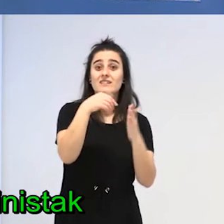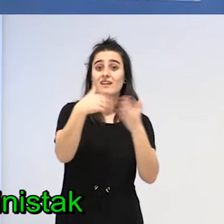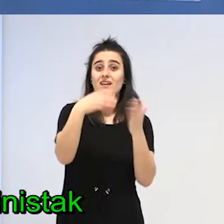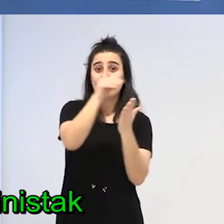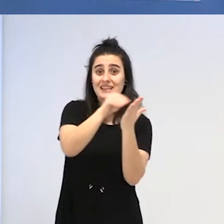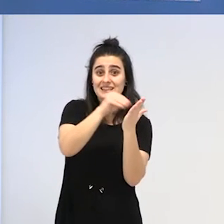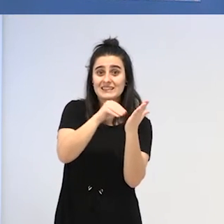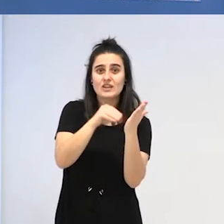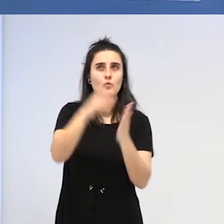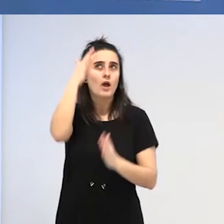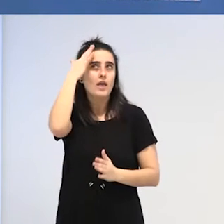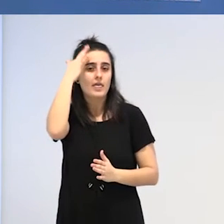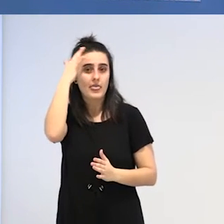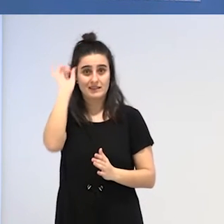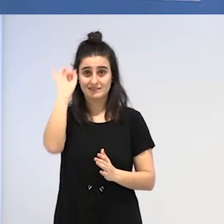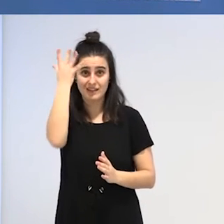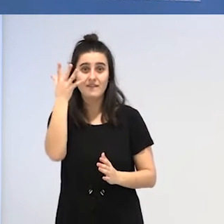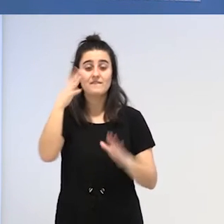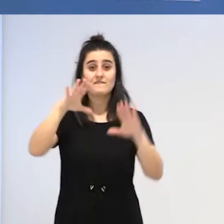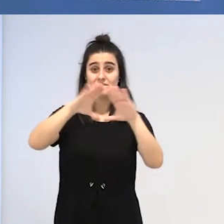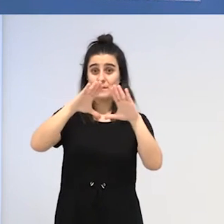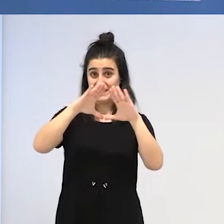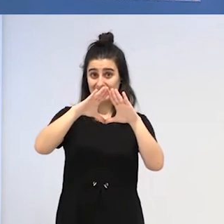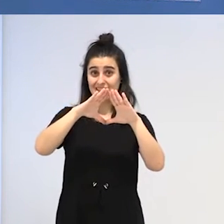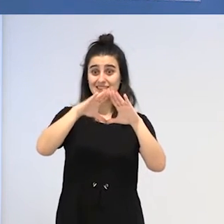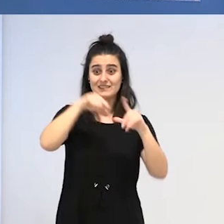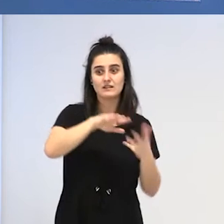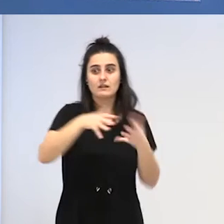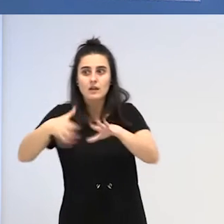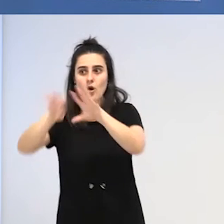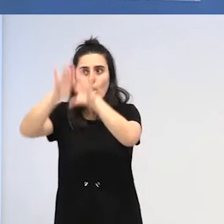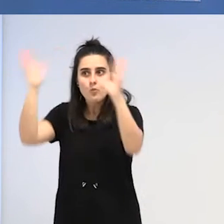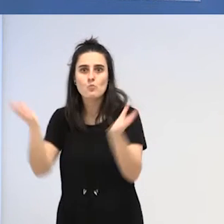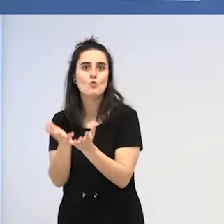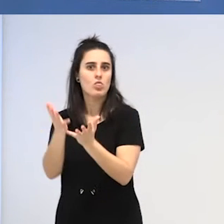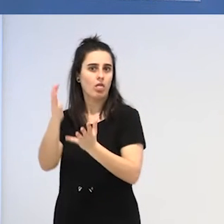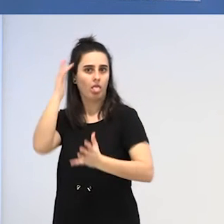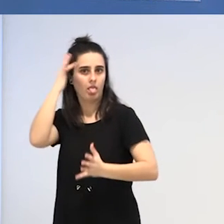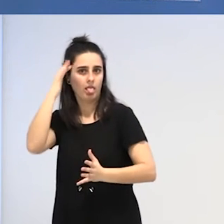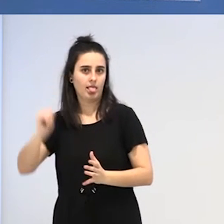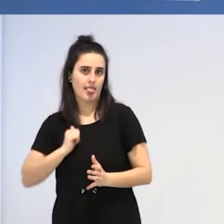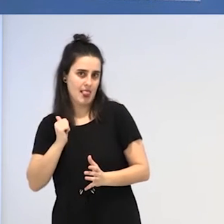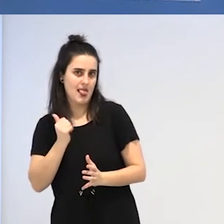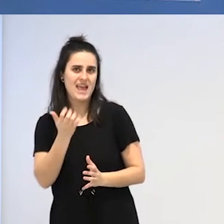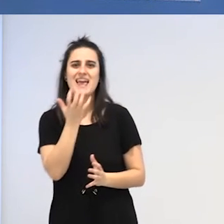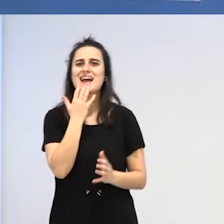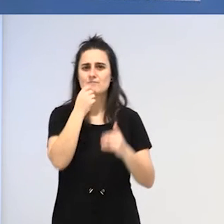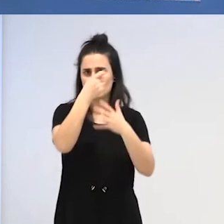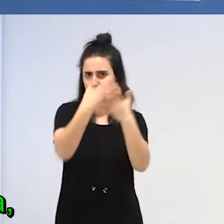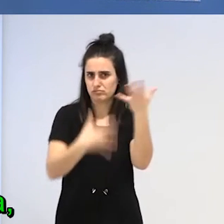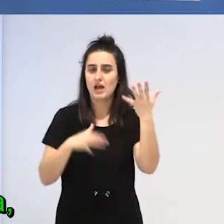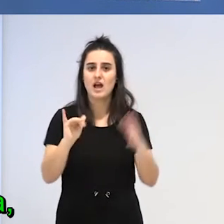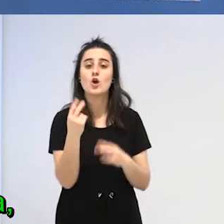euren ideia feministak fikziozko mundu batean praktikan jartzen zituzten. Adibide asko daude, eta bi hemen